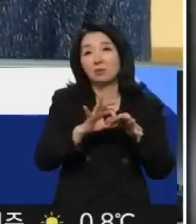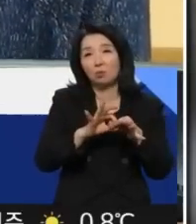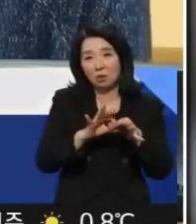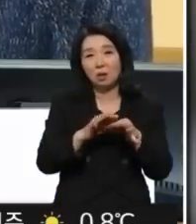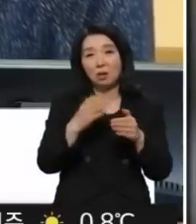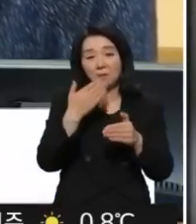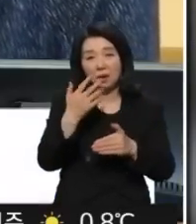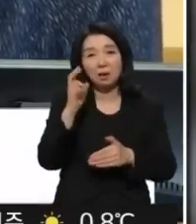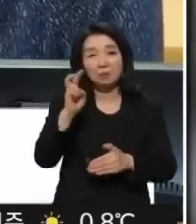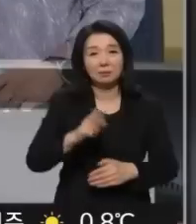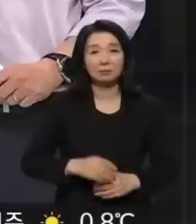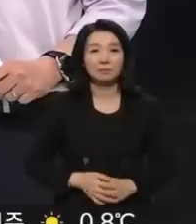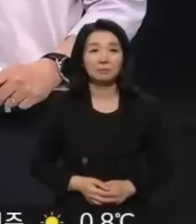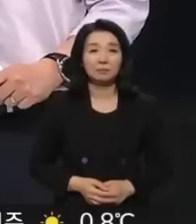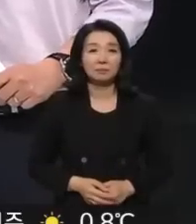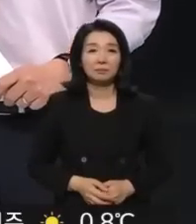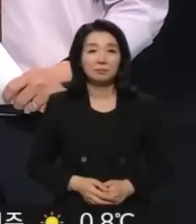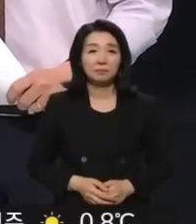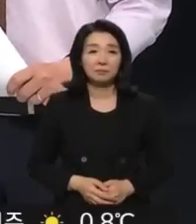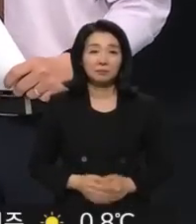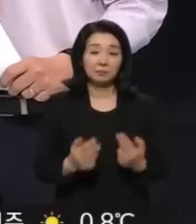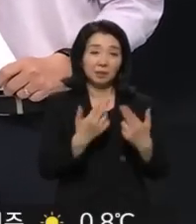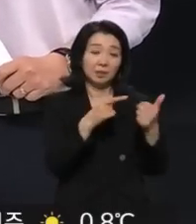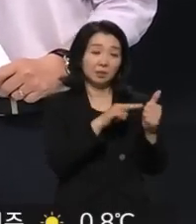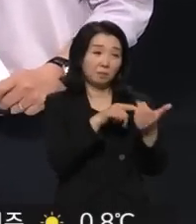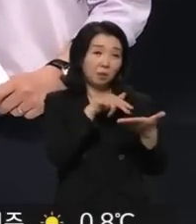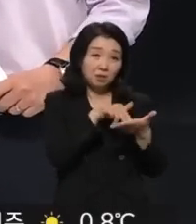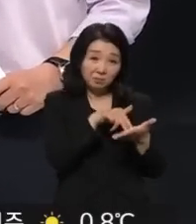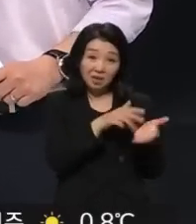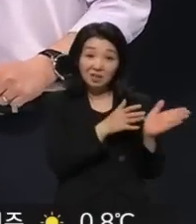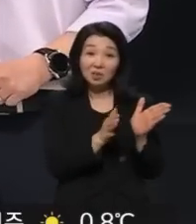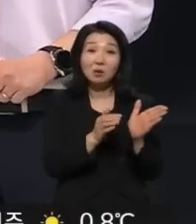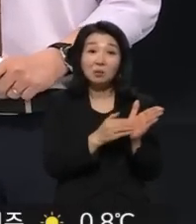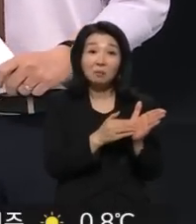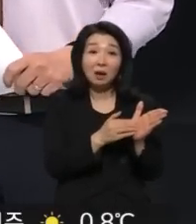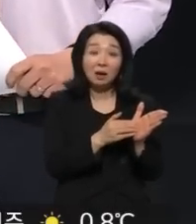않을까. 이 대표의 입장 정리,